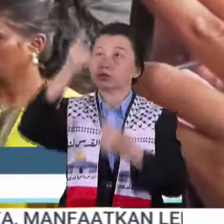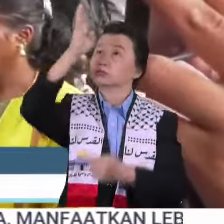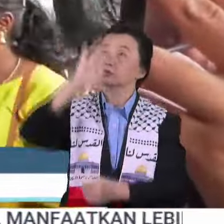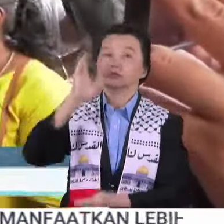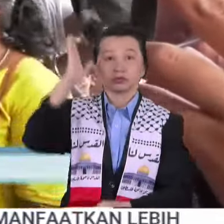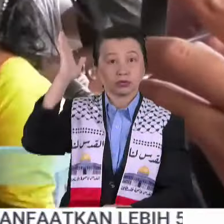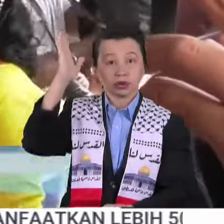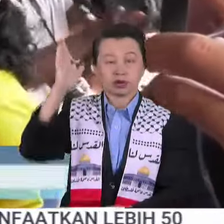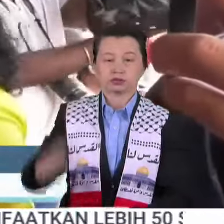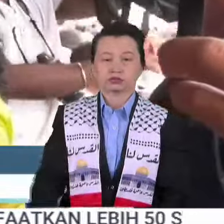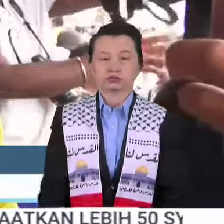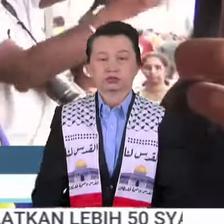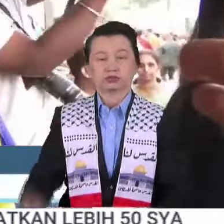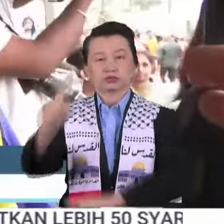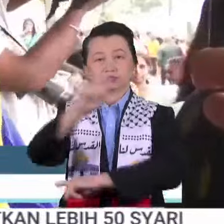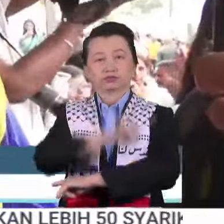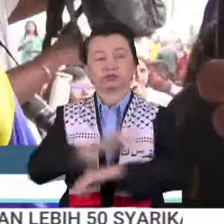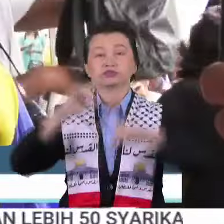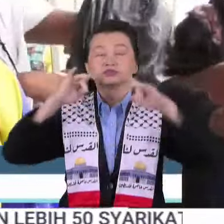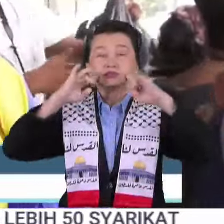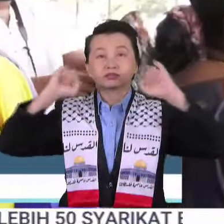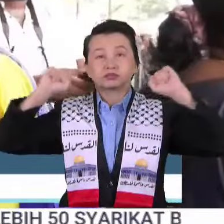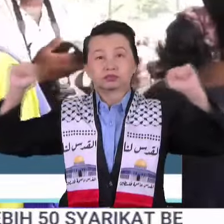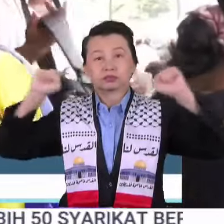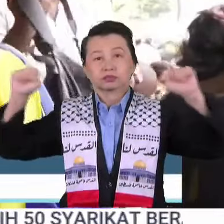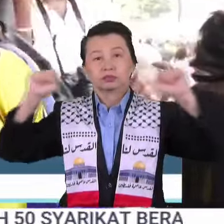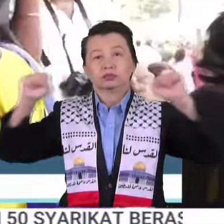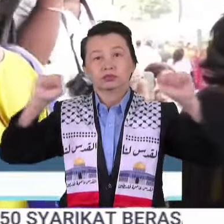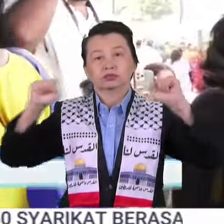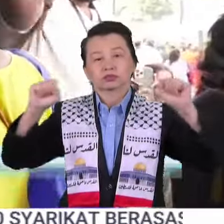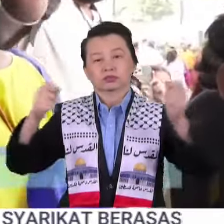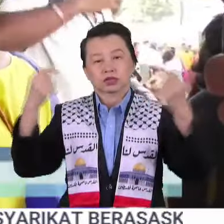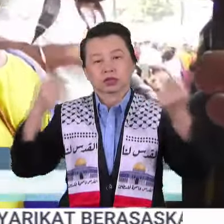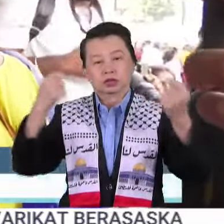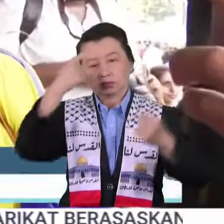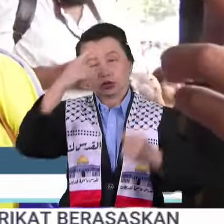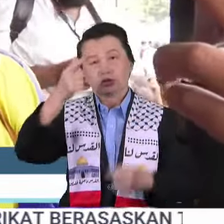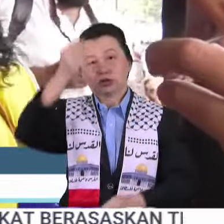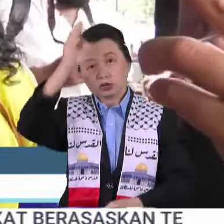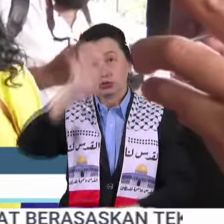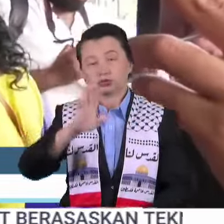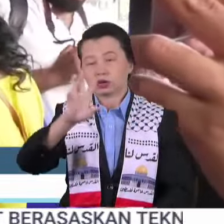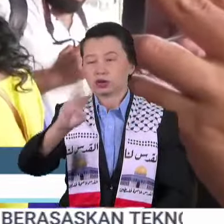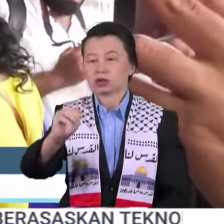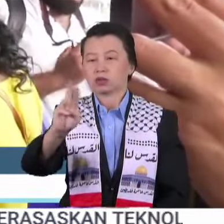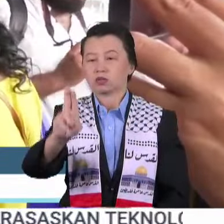Okey, hari Thai Pusam tu dia sambut untuk Tuhan Muruga